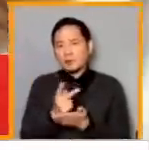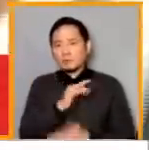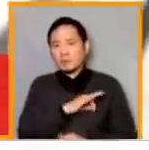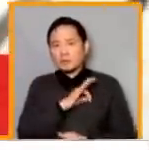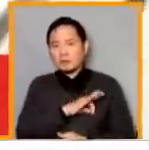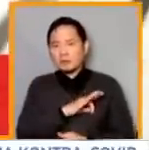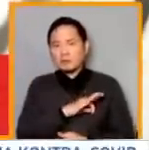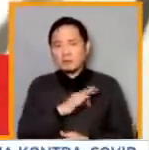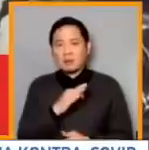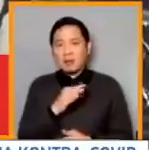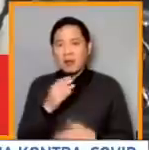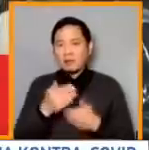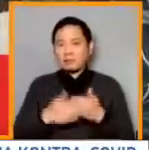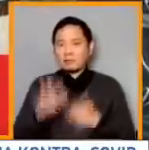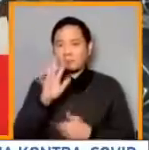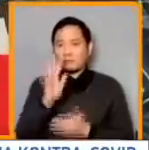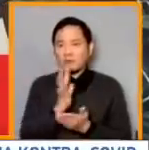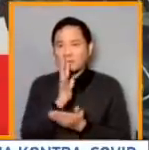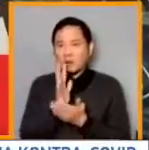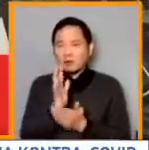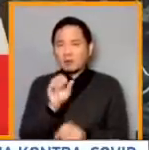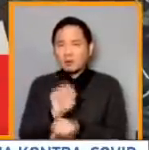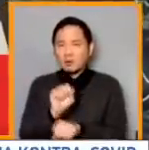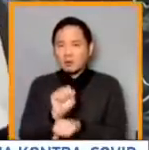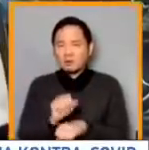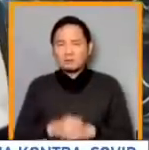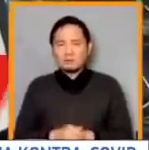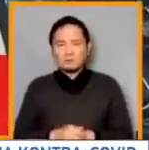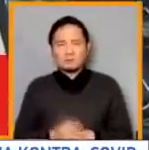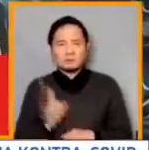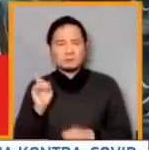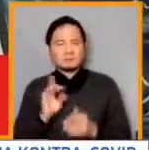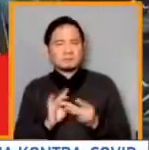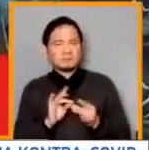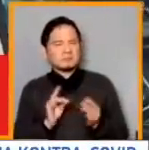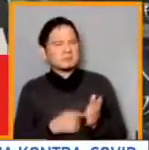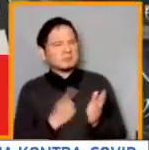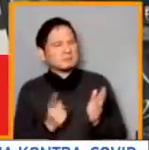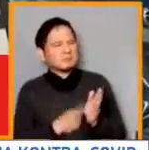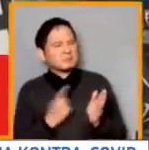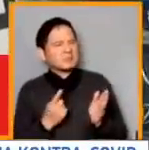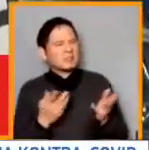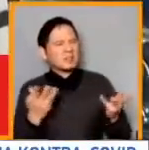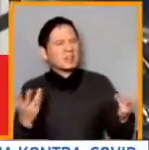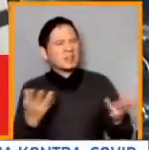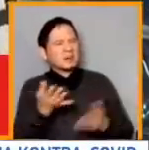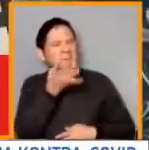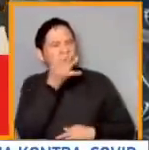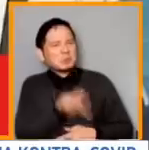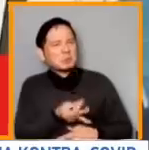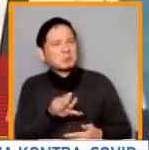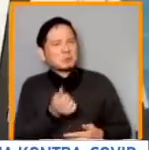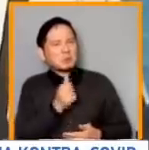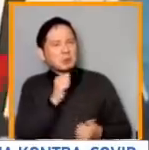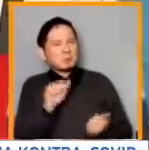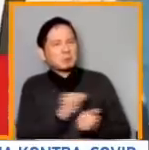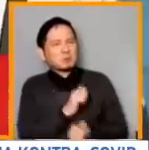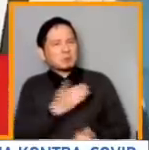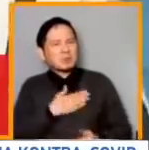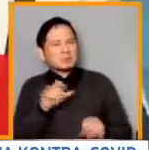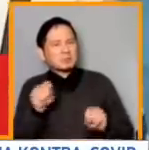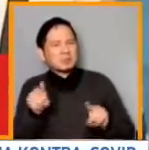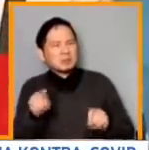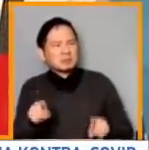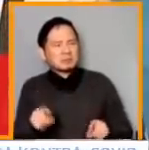15 oras ng trabaho. Minsan natumal, katulad kapon, di naubos. Ayaw ko lang ngayon, pinagkakasya.